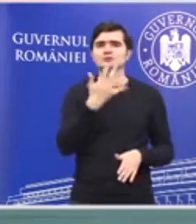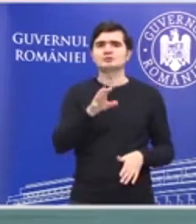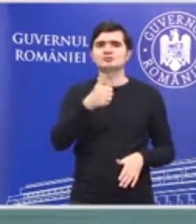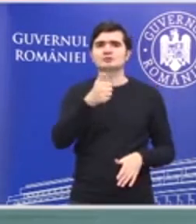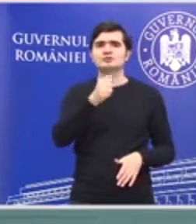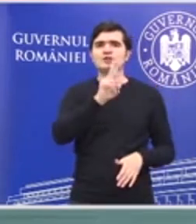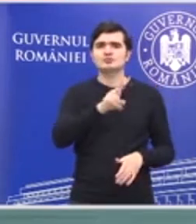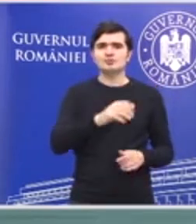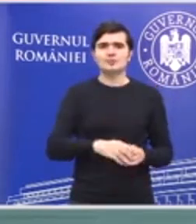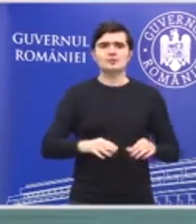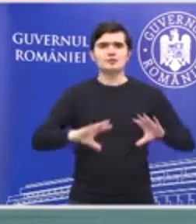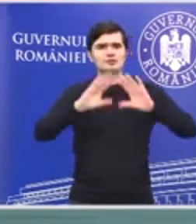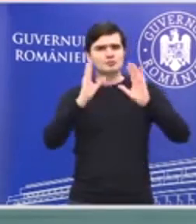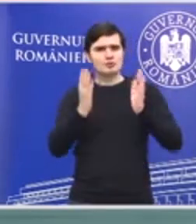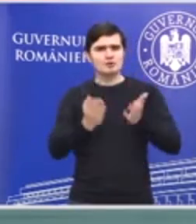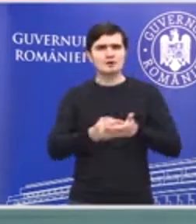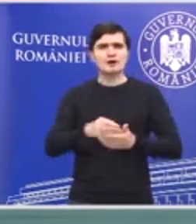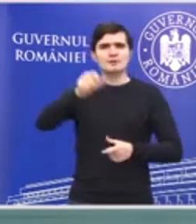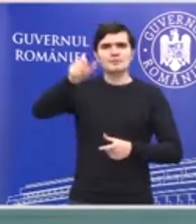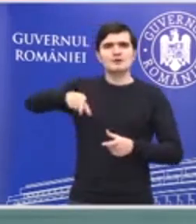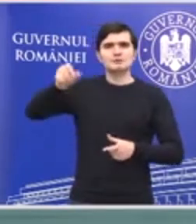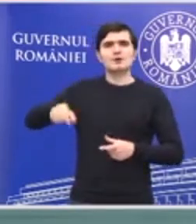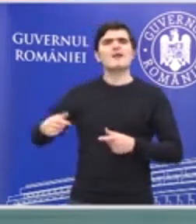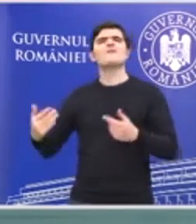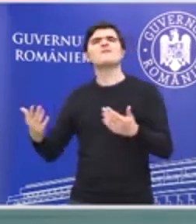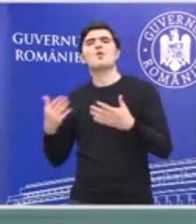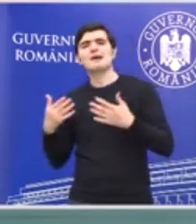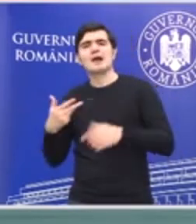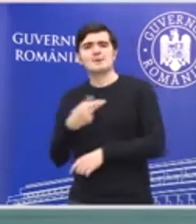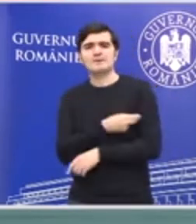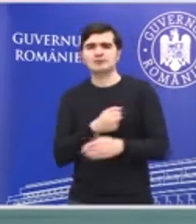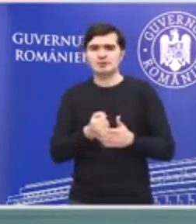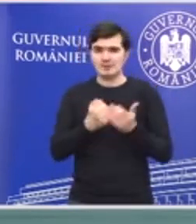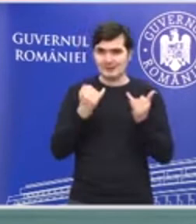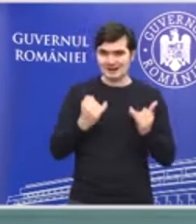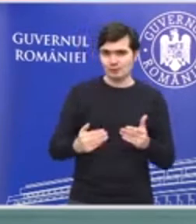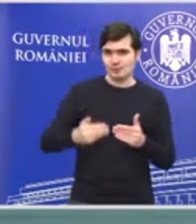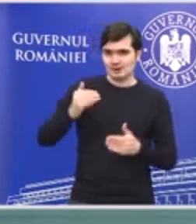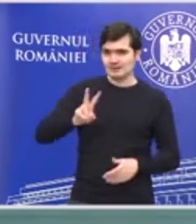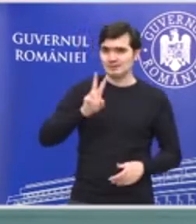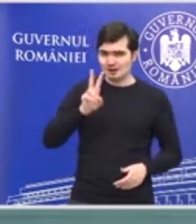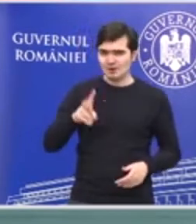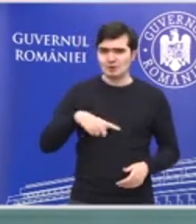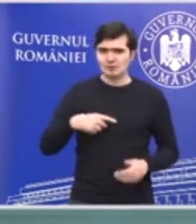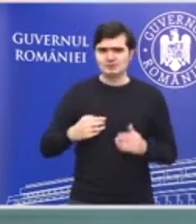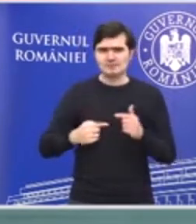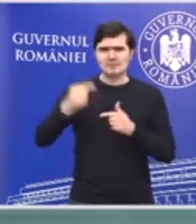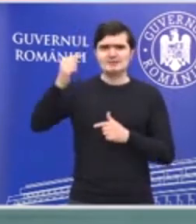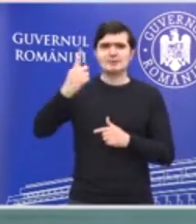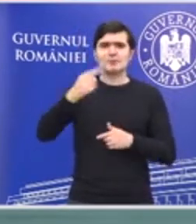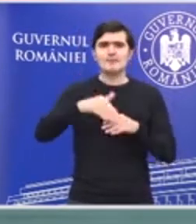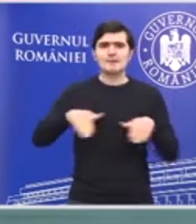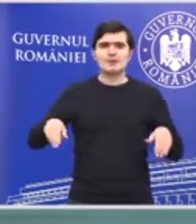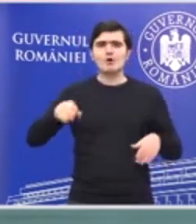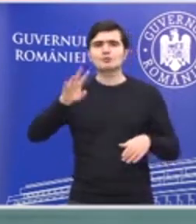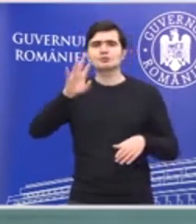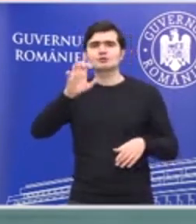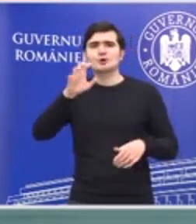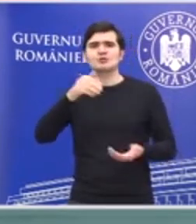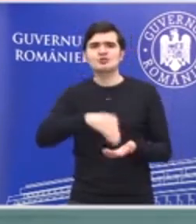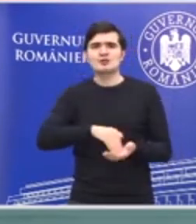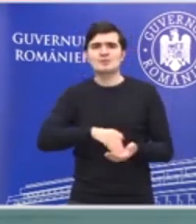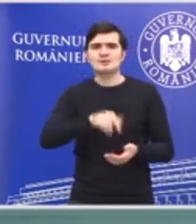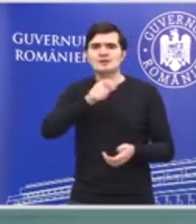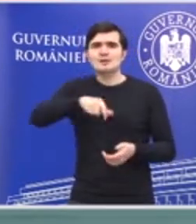În total, persoane vulnerabile care sunt vaccinate până la acest moment în etapa a doua, peste 1.090.000 de persoane, ceea